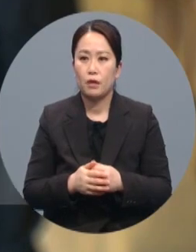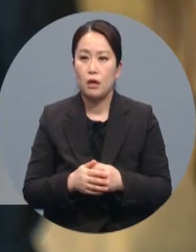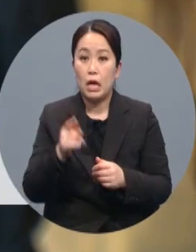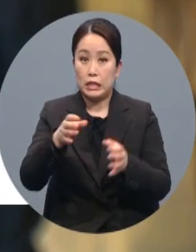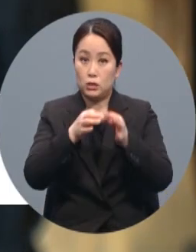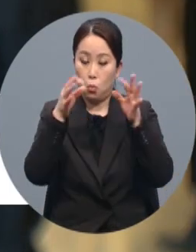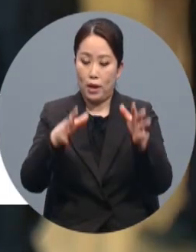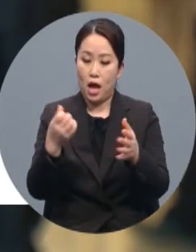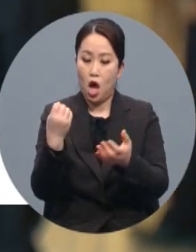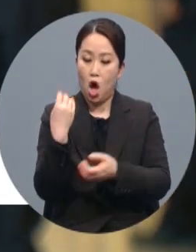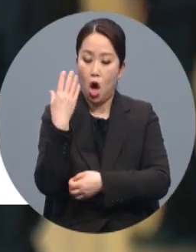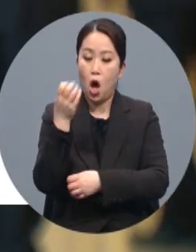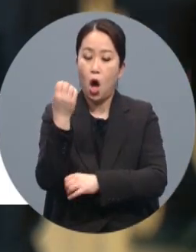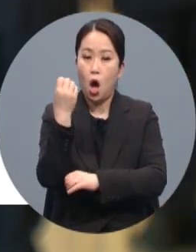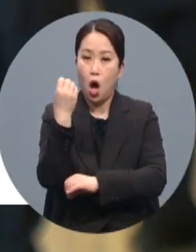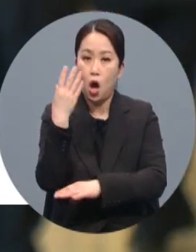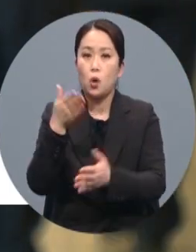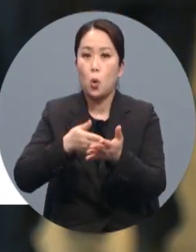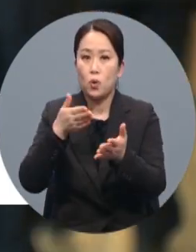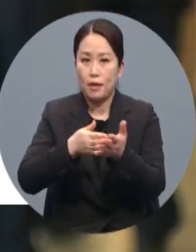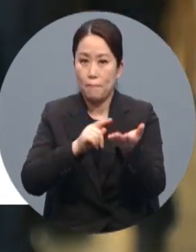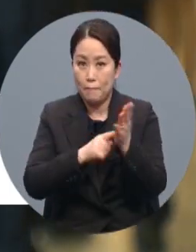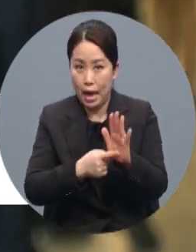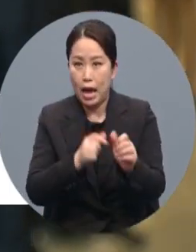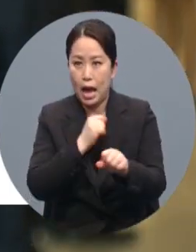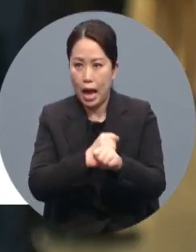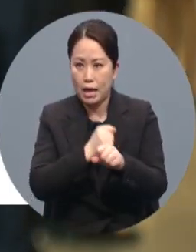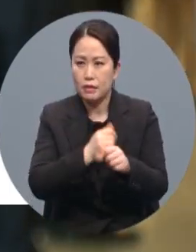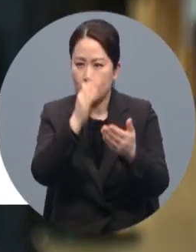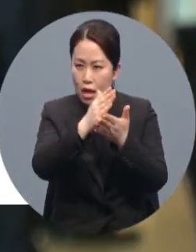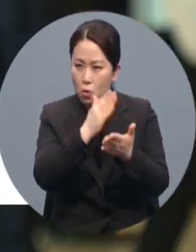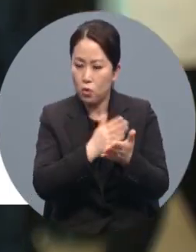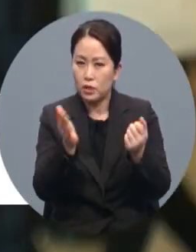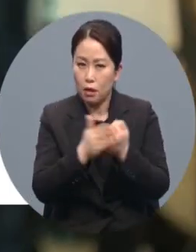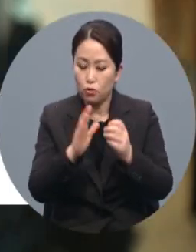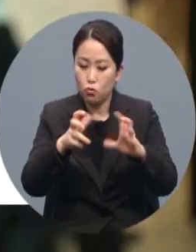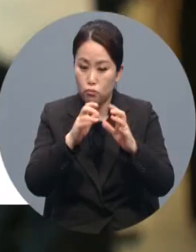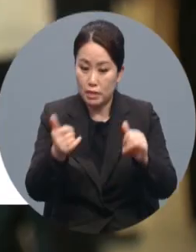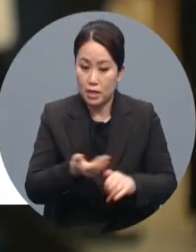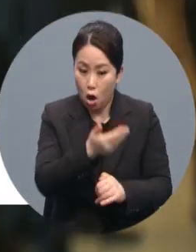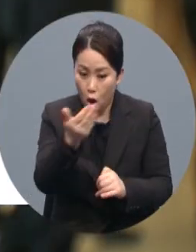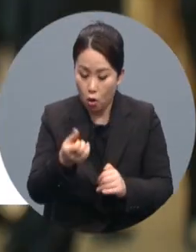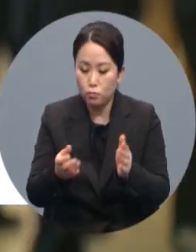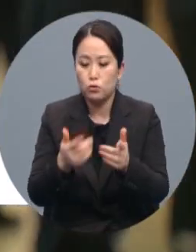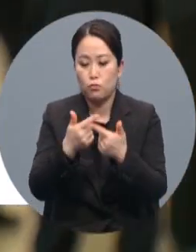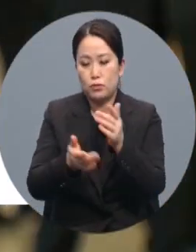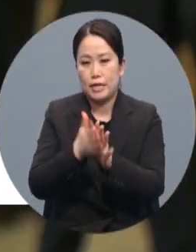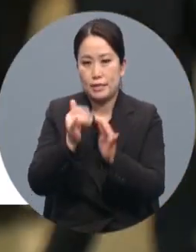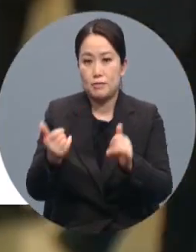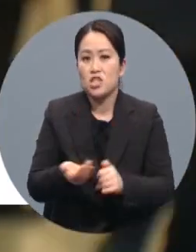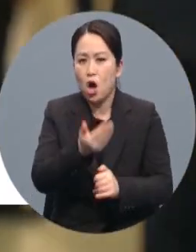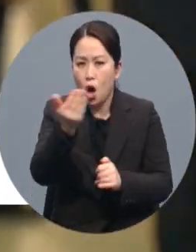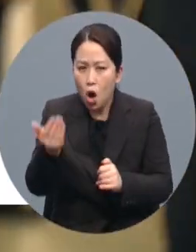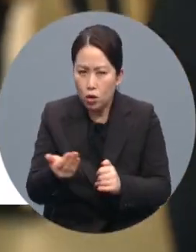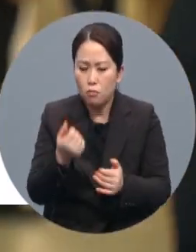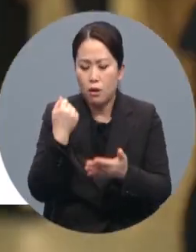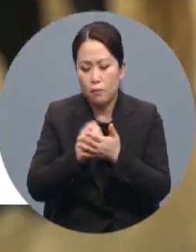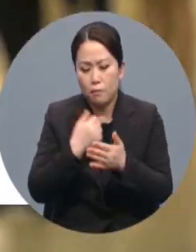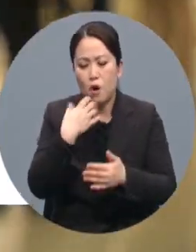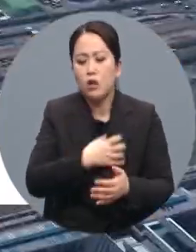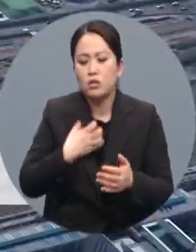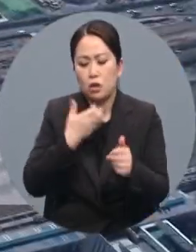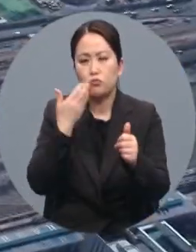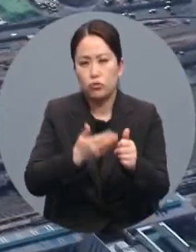언론에 보도된 내용으로 국민 여러분과 부산 시민 여러분께 심려를 끼쳐드려 매우 송구스럽게